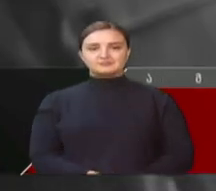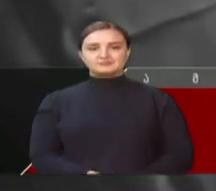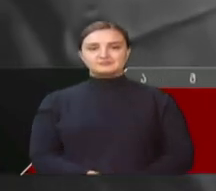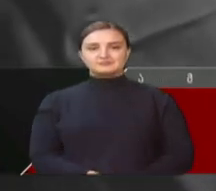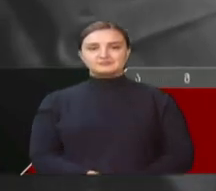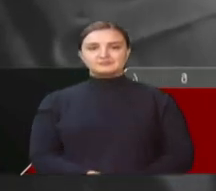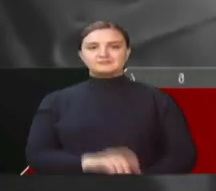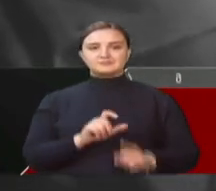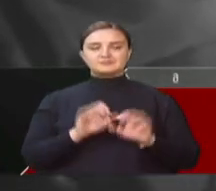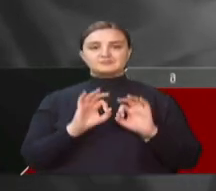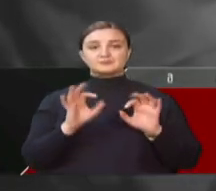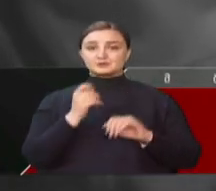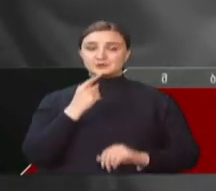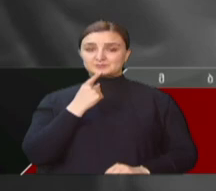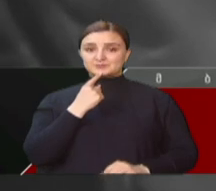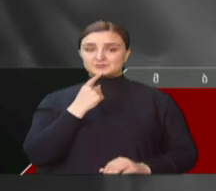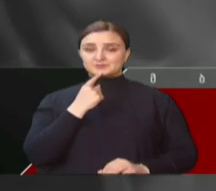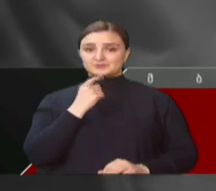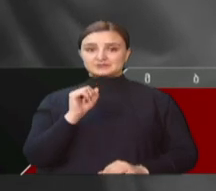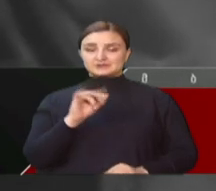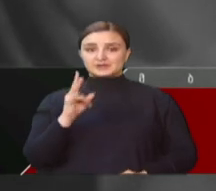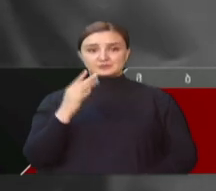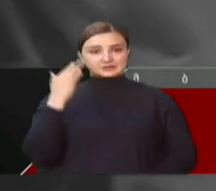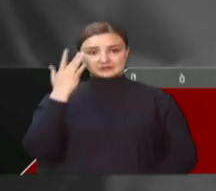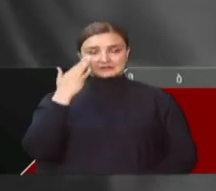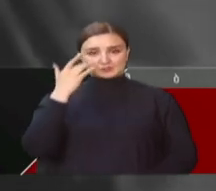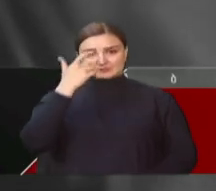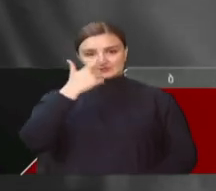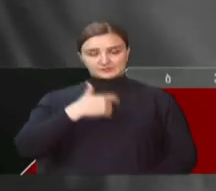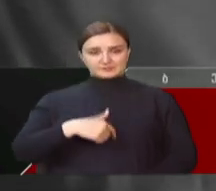ამაზე ლაპარაკი ცოტა მიჭირს, იმიტომ რომ ან უნდა წარმოვიდგინო ჩემი თავი